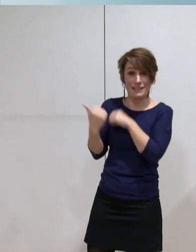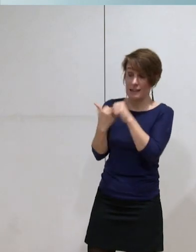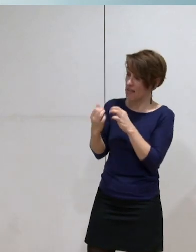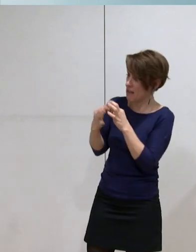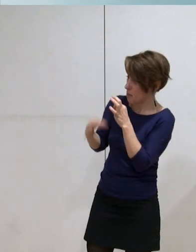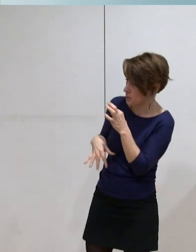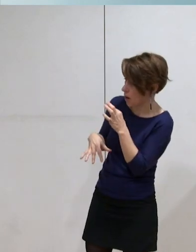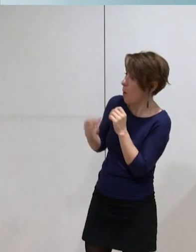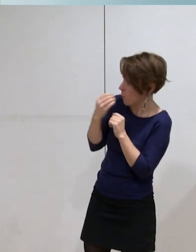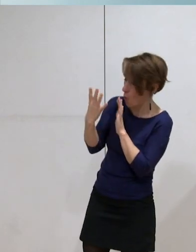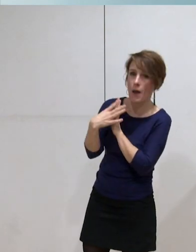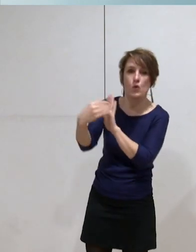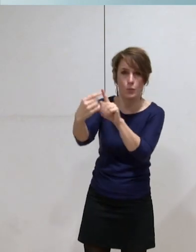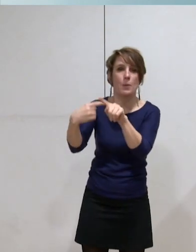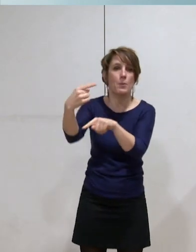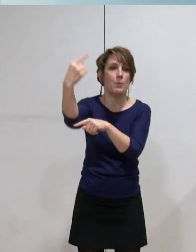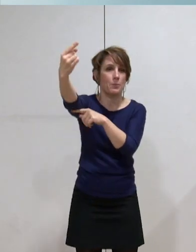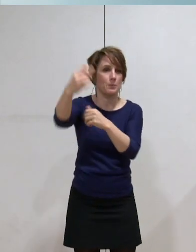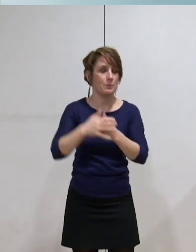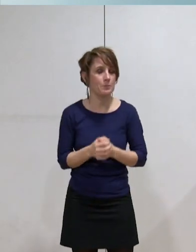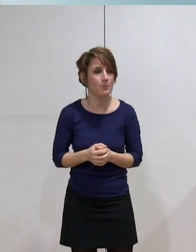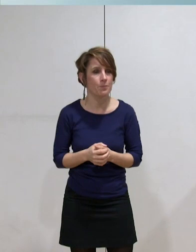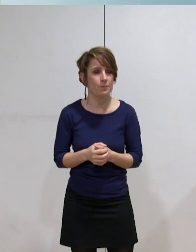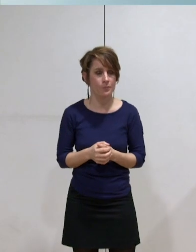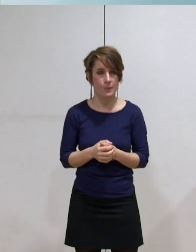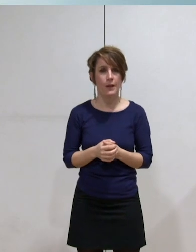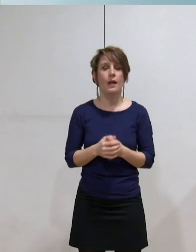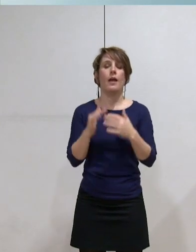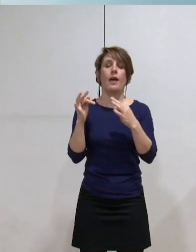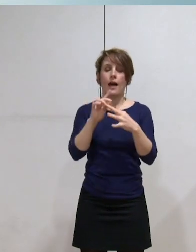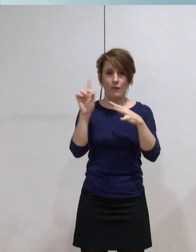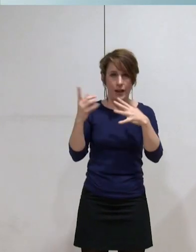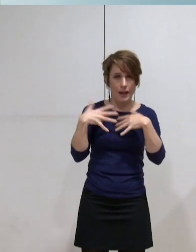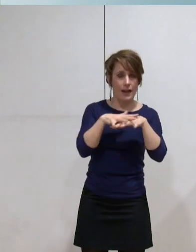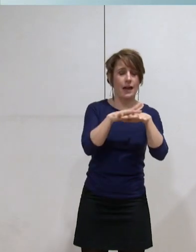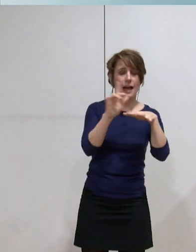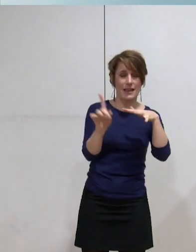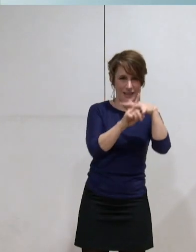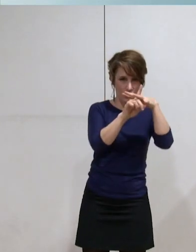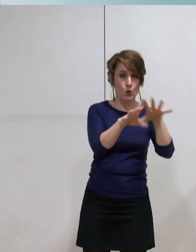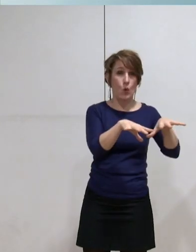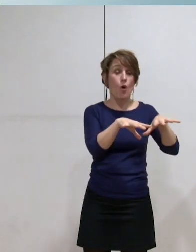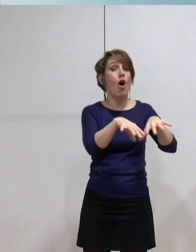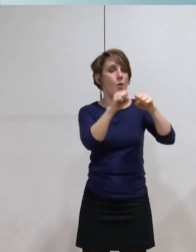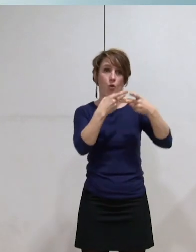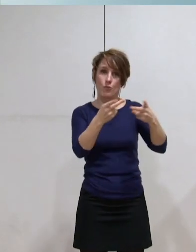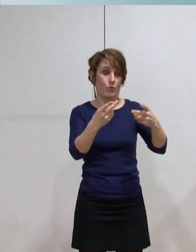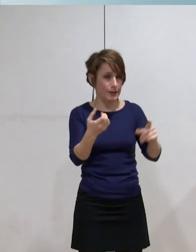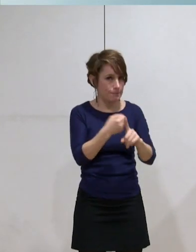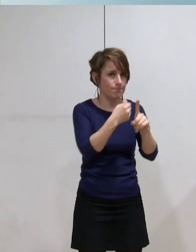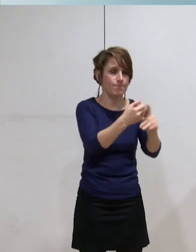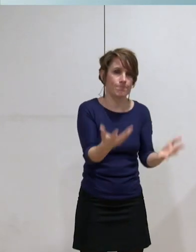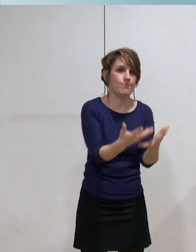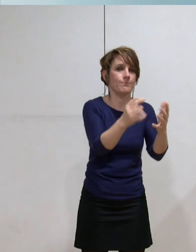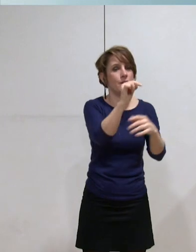il s'agira aussi de poursuivre au travers de l'in de l'insertion l'emploi public l'emploi public qui permet de